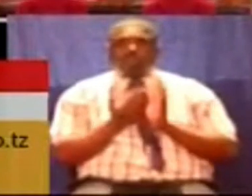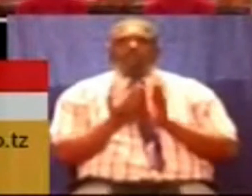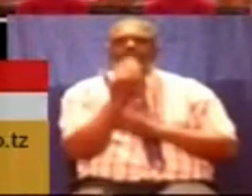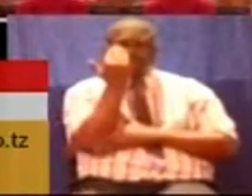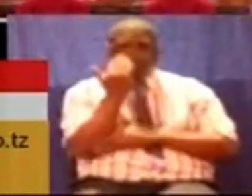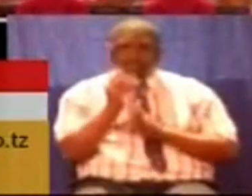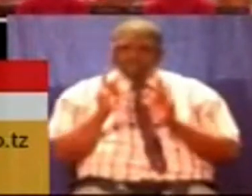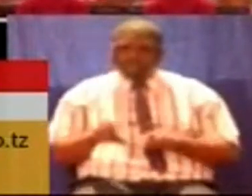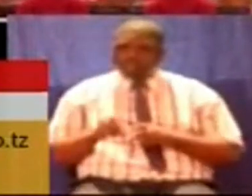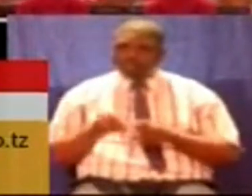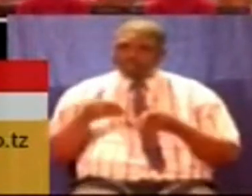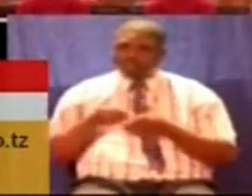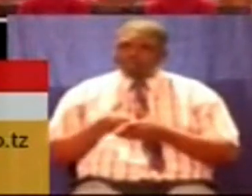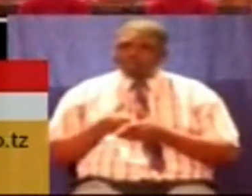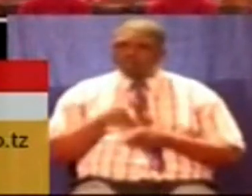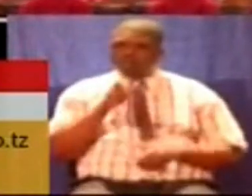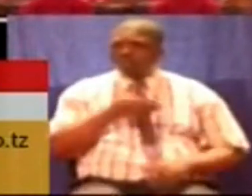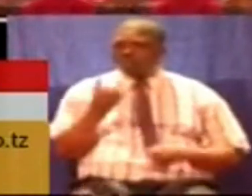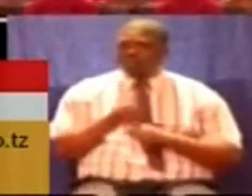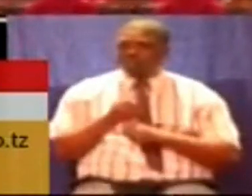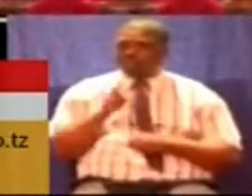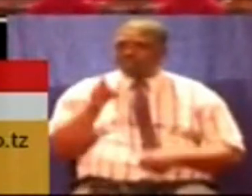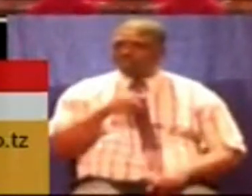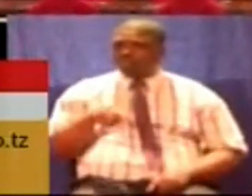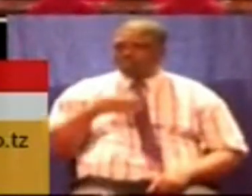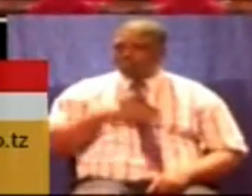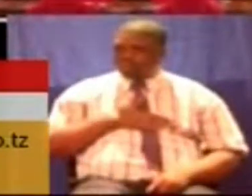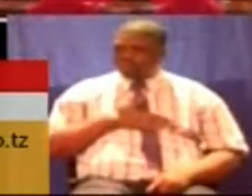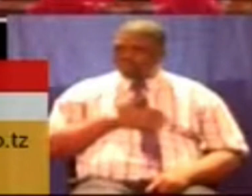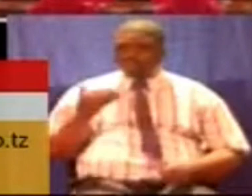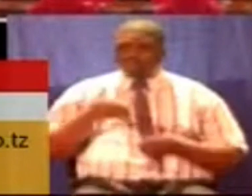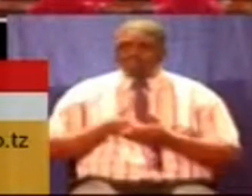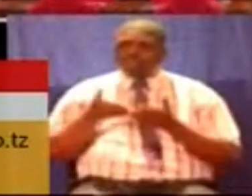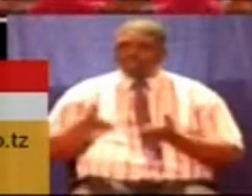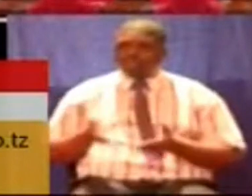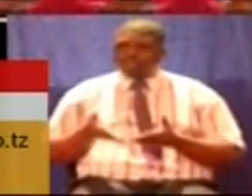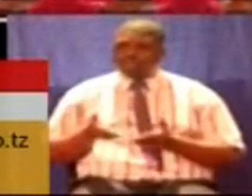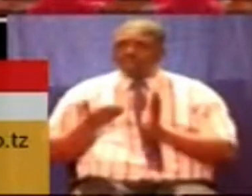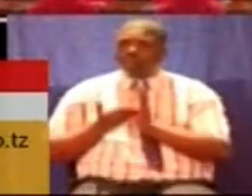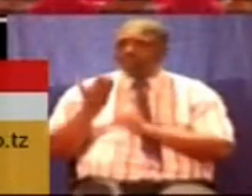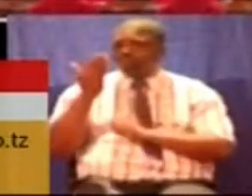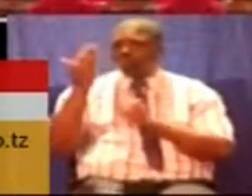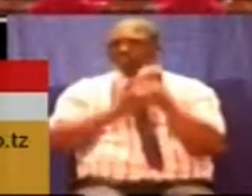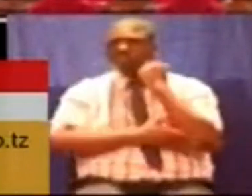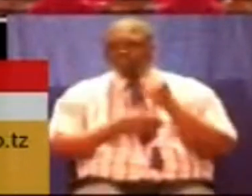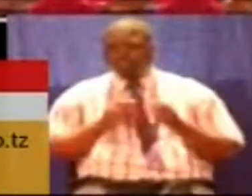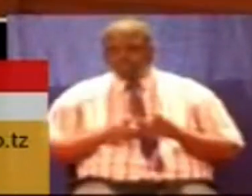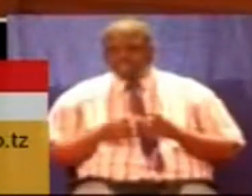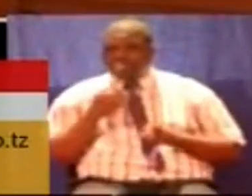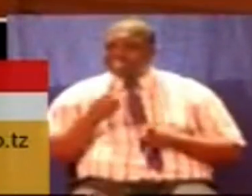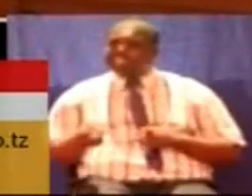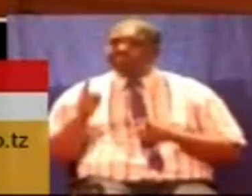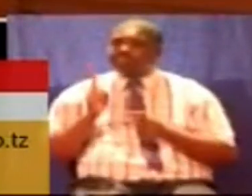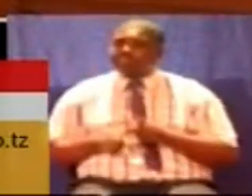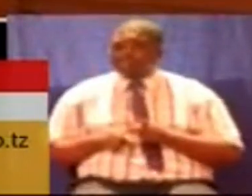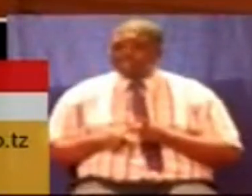na kama niliwakwaza na wale walionifanyia maovu zidi yangu mpaka nikafikia hapa, naomba Mwenyezi Mungu niwasamehe sana. Na nasema